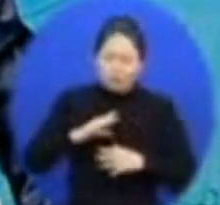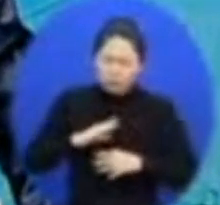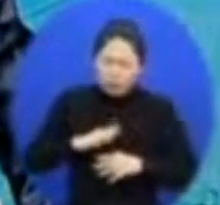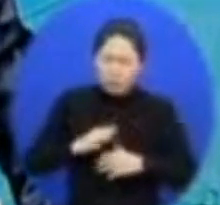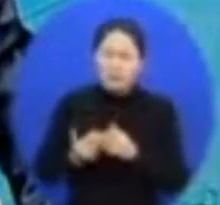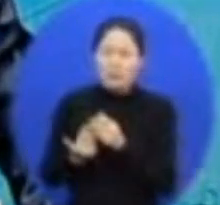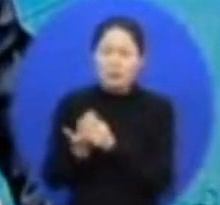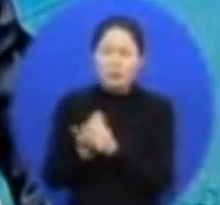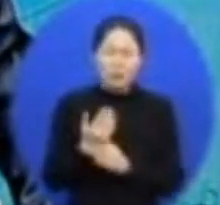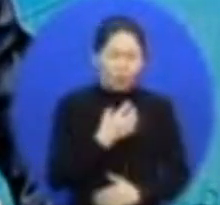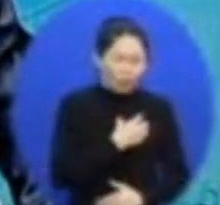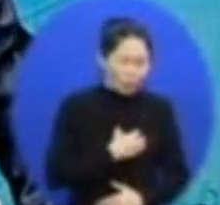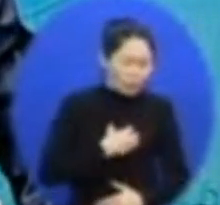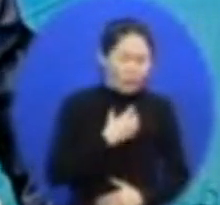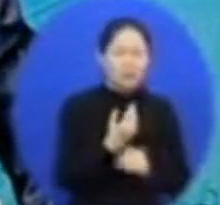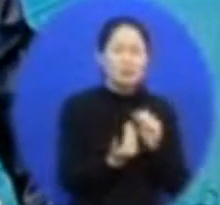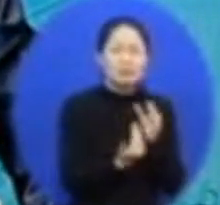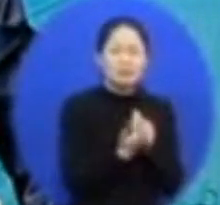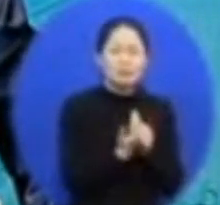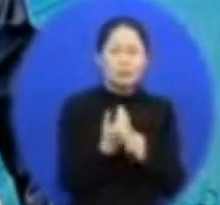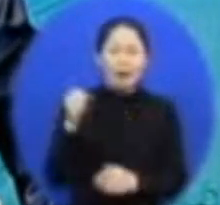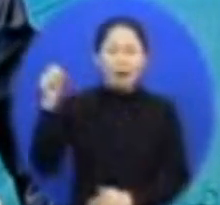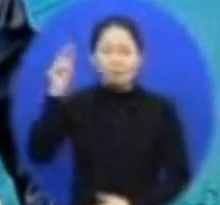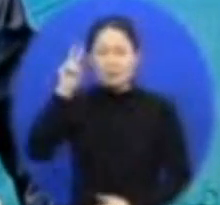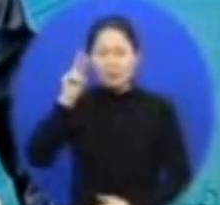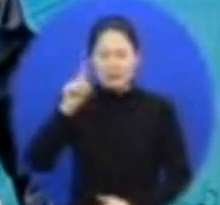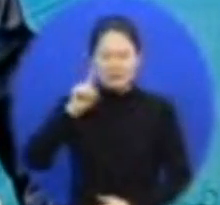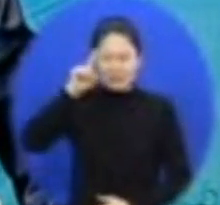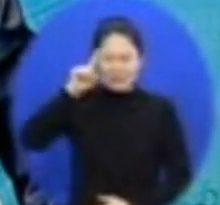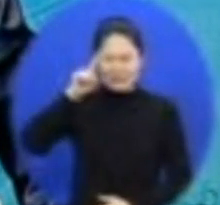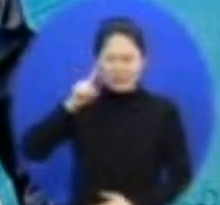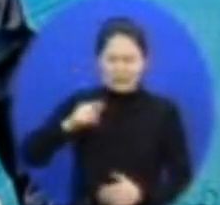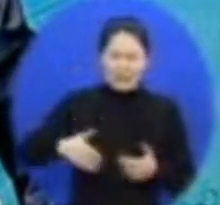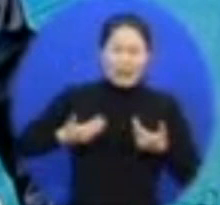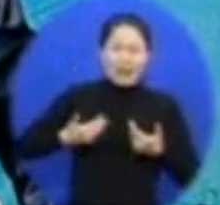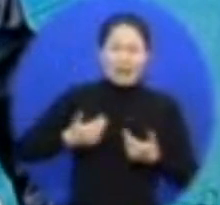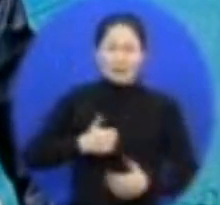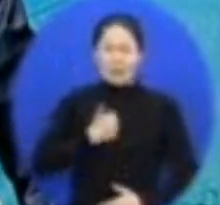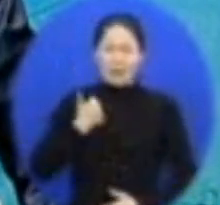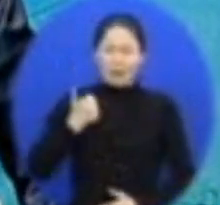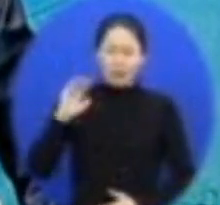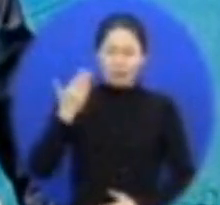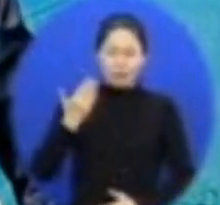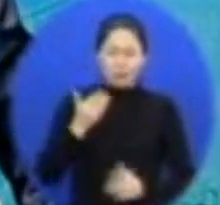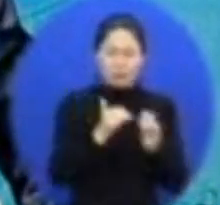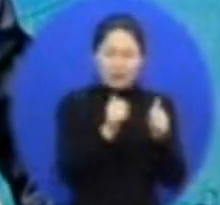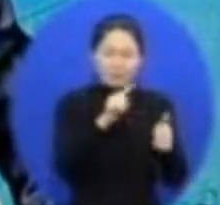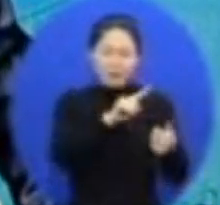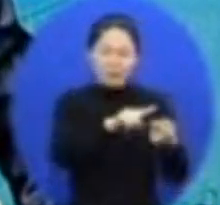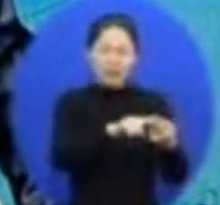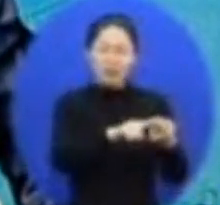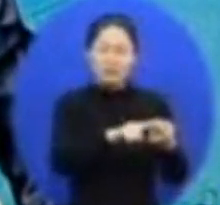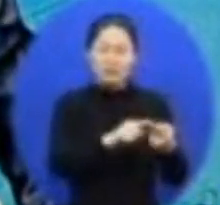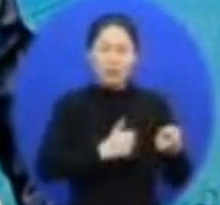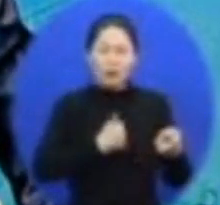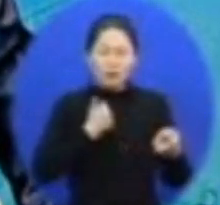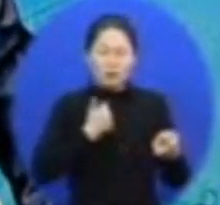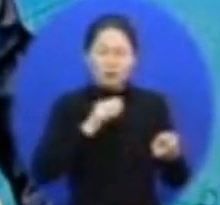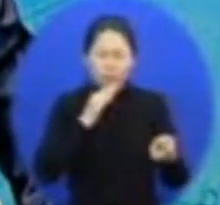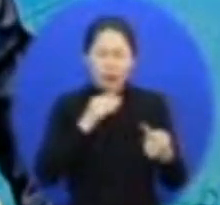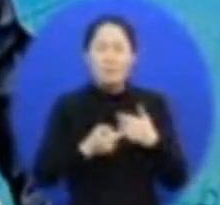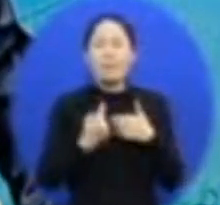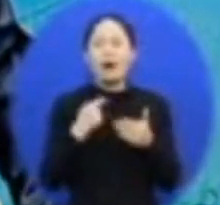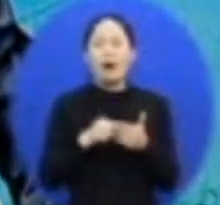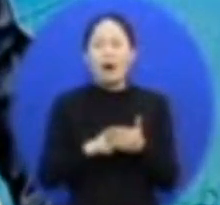염려가 오고 갑자기 신경질이 나고 사람에 대해서 화가 나고 도무지 마음을